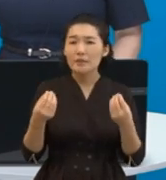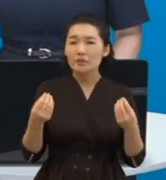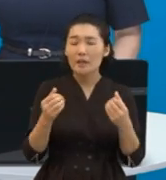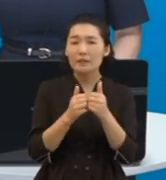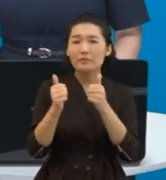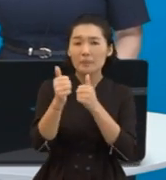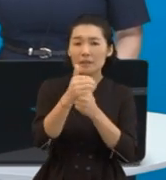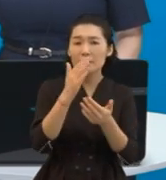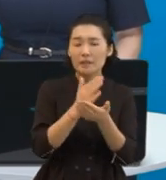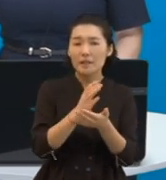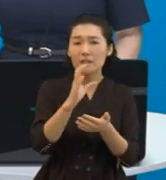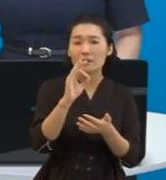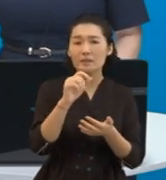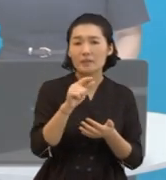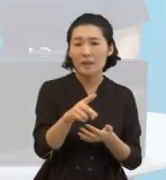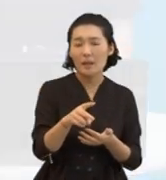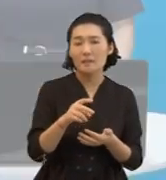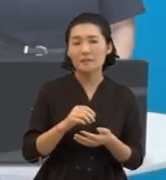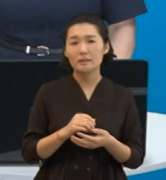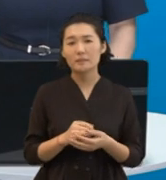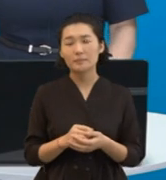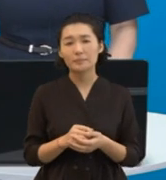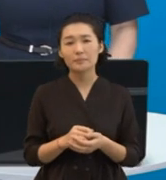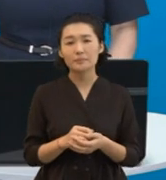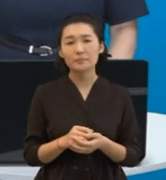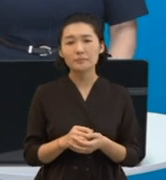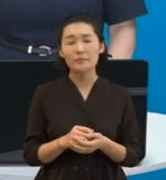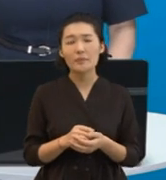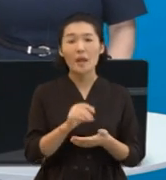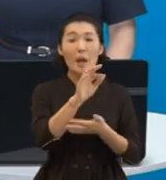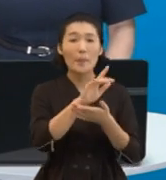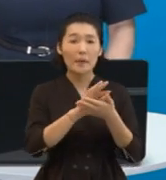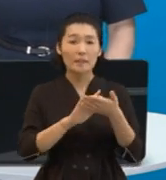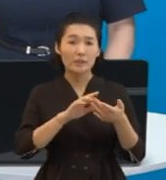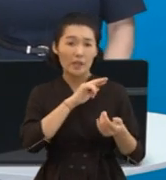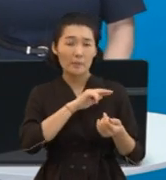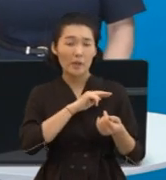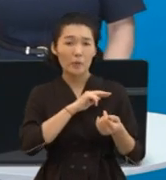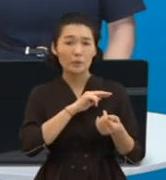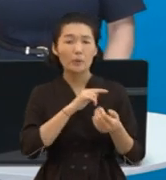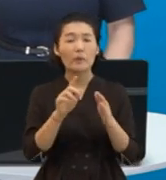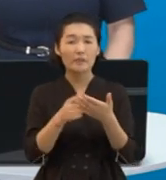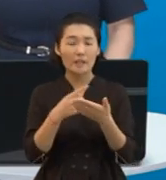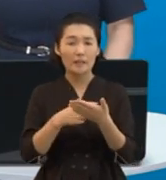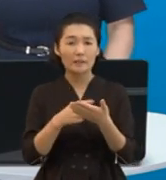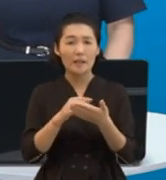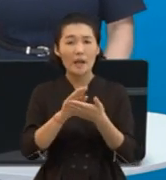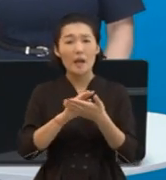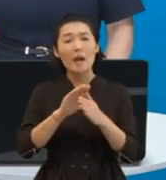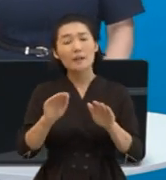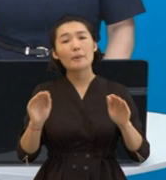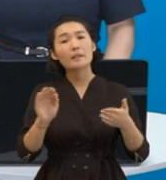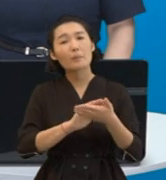стоящей согласны продолжаем работу в тетрадках ребята пропишите